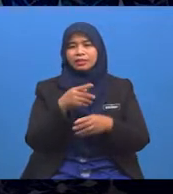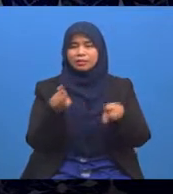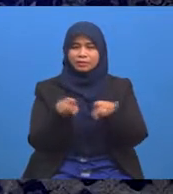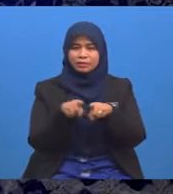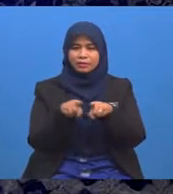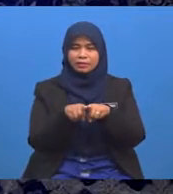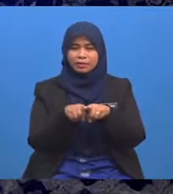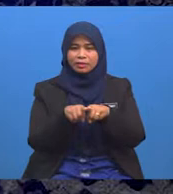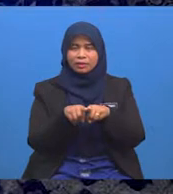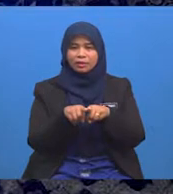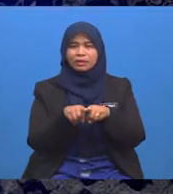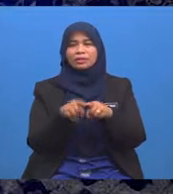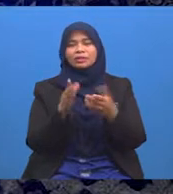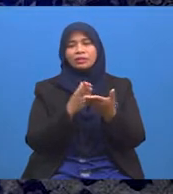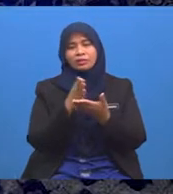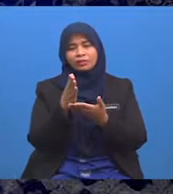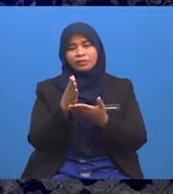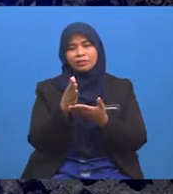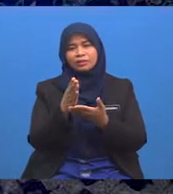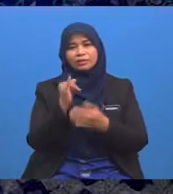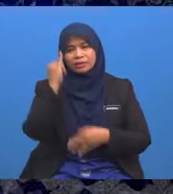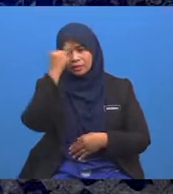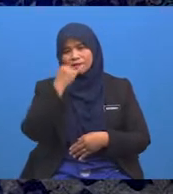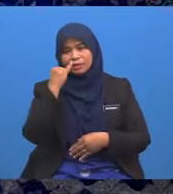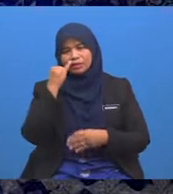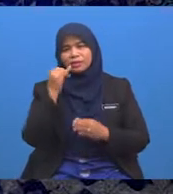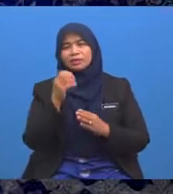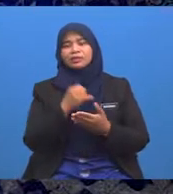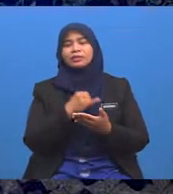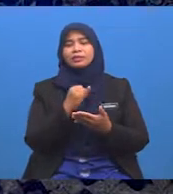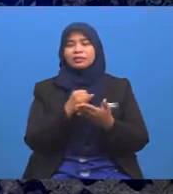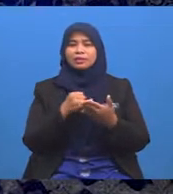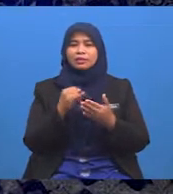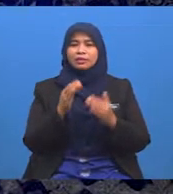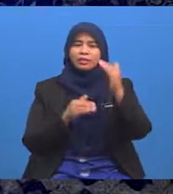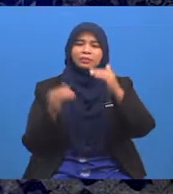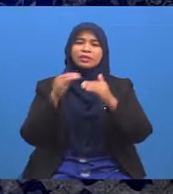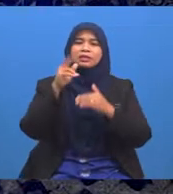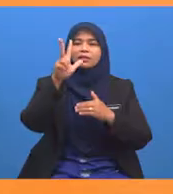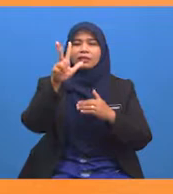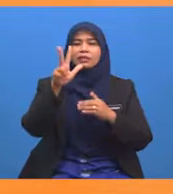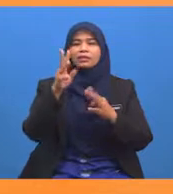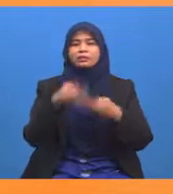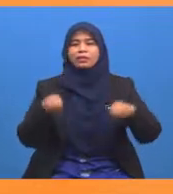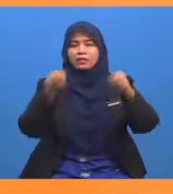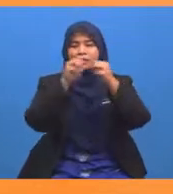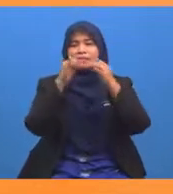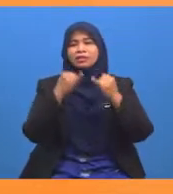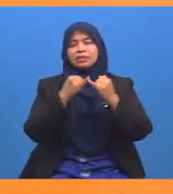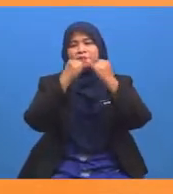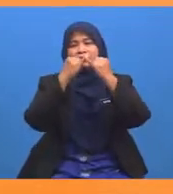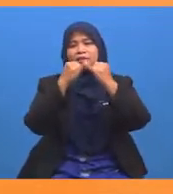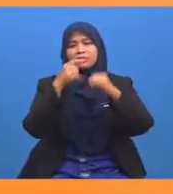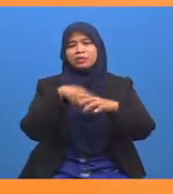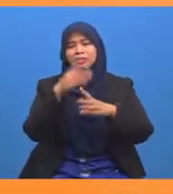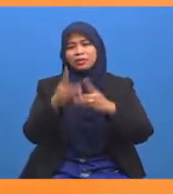bersama menelusuri keindahan seni bina tiga masjid istimewa di dunia. Terdapat